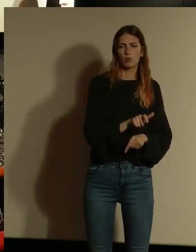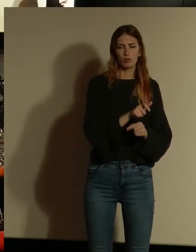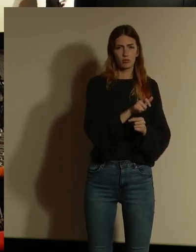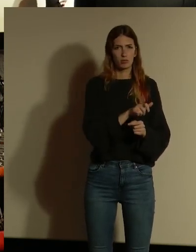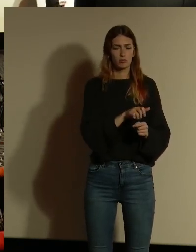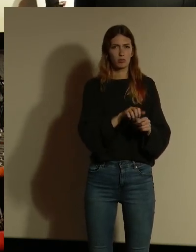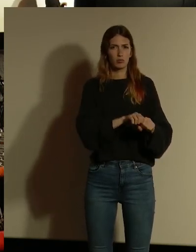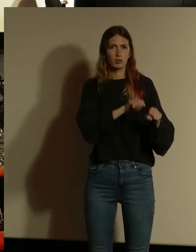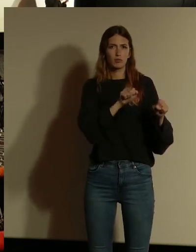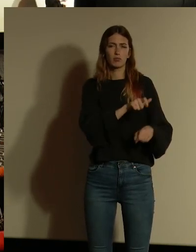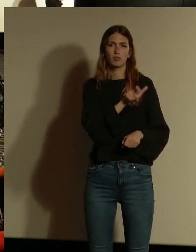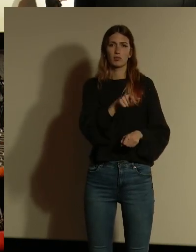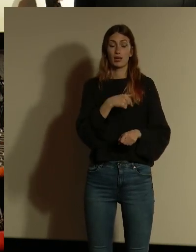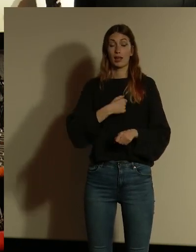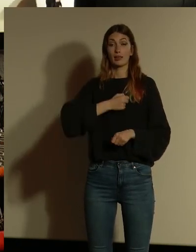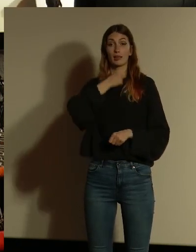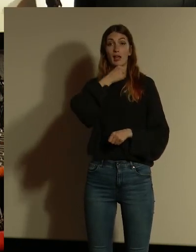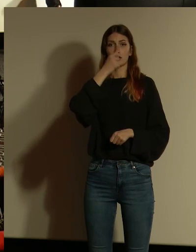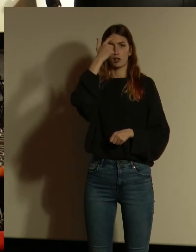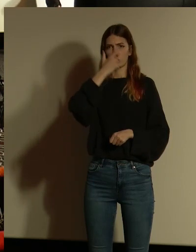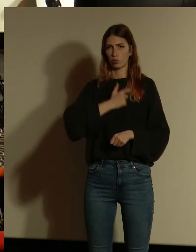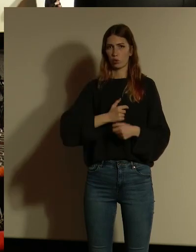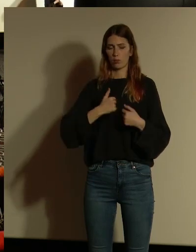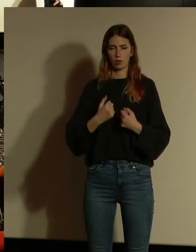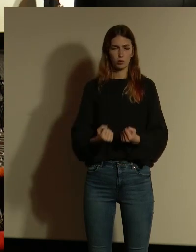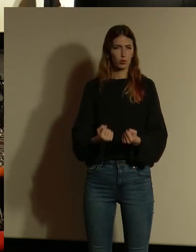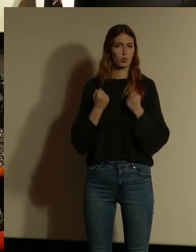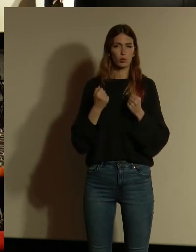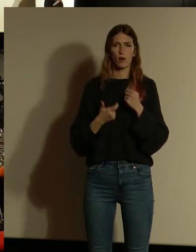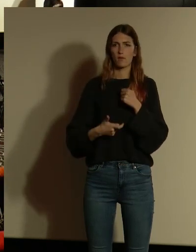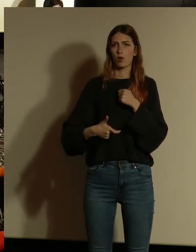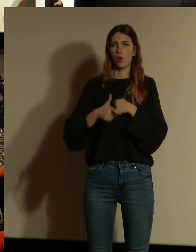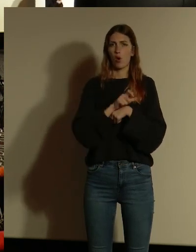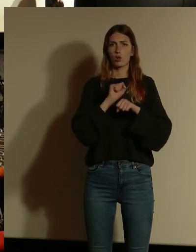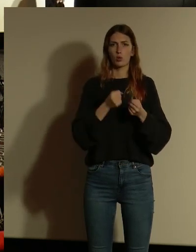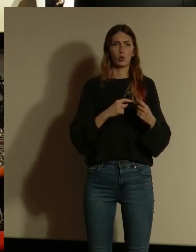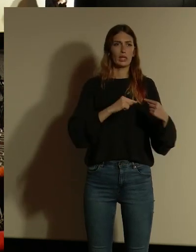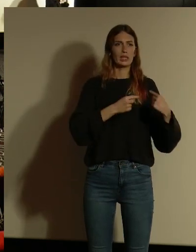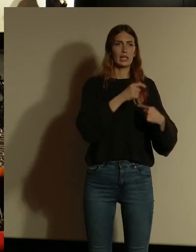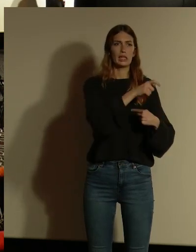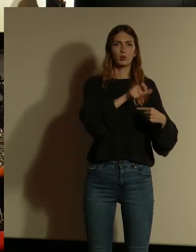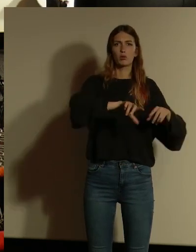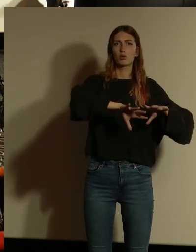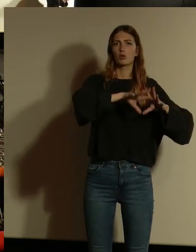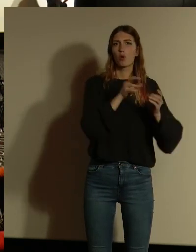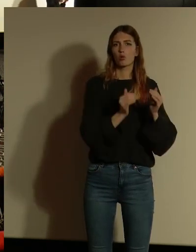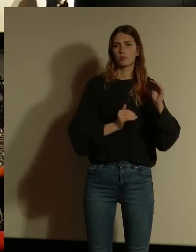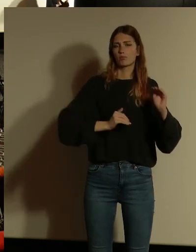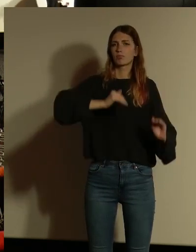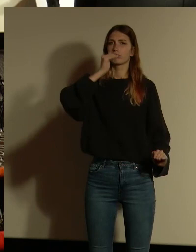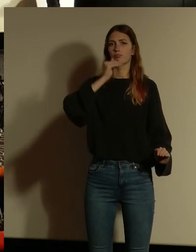Olen täiskasvanuna palju tugevam kui mu kiusajad kõik kokku.